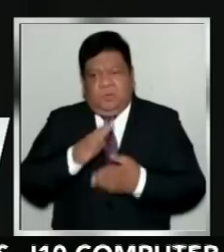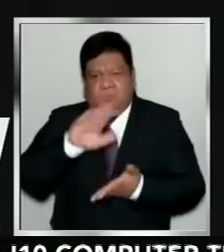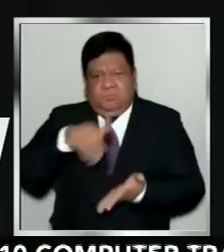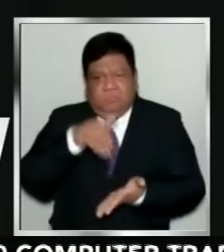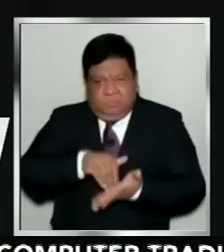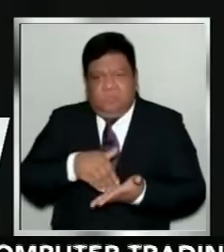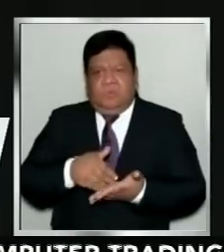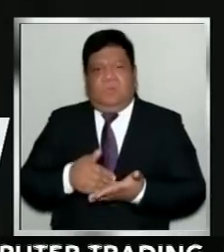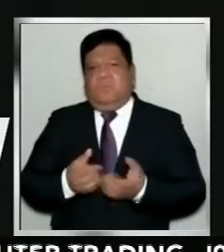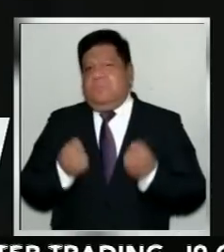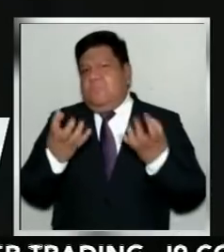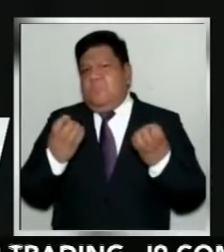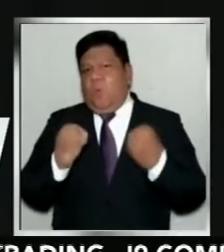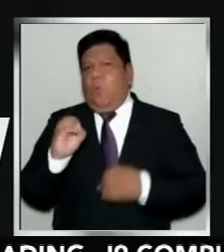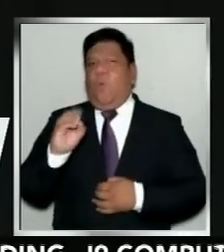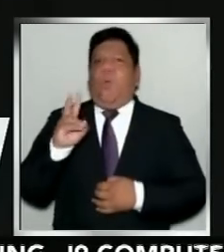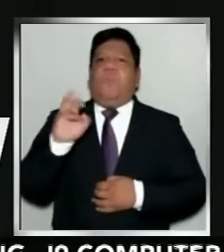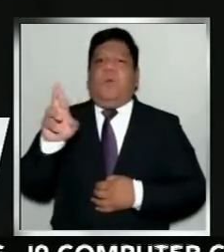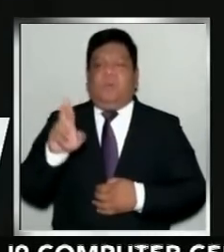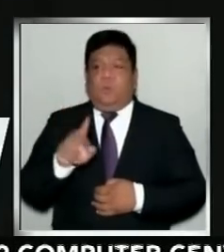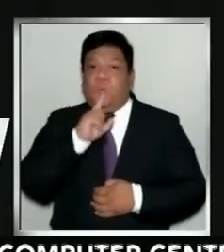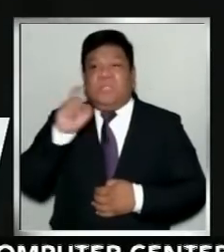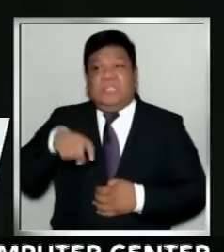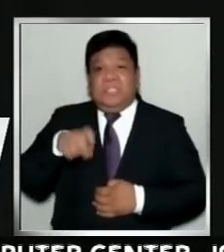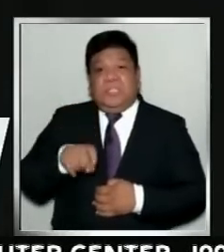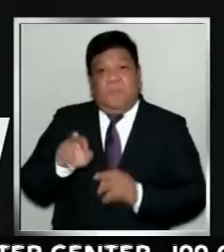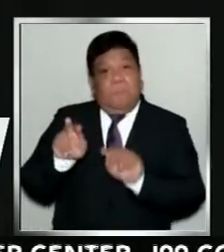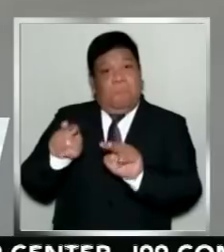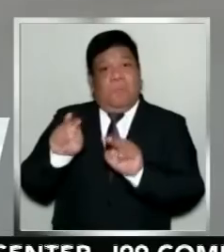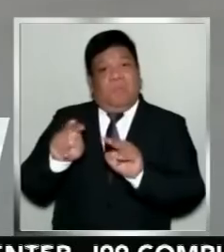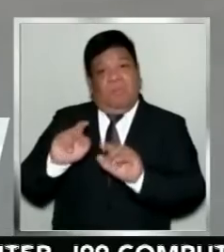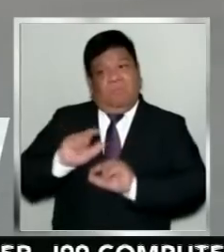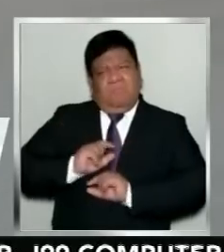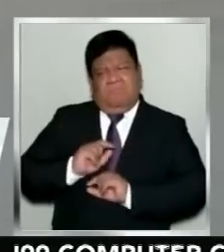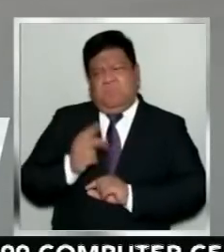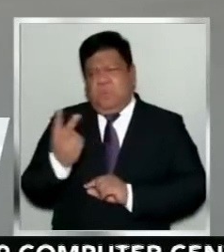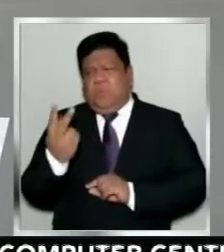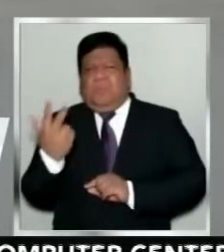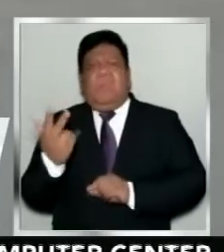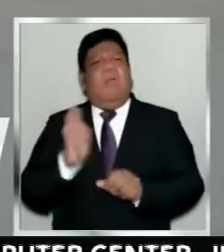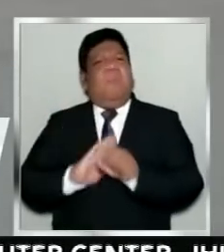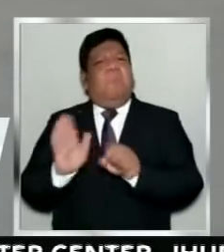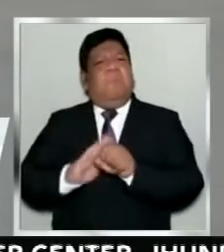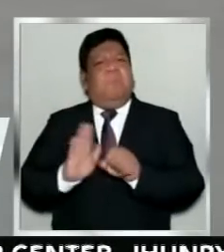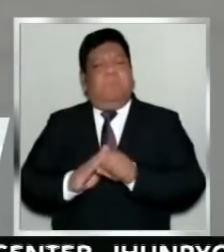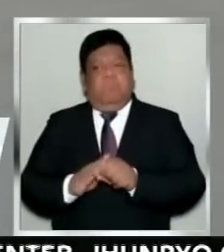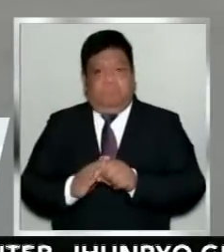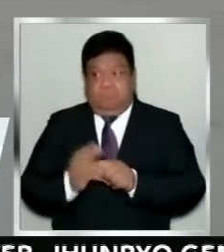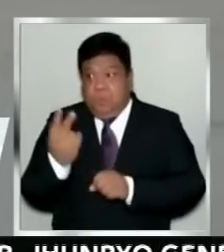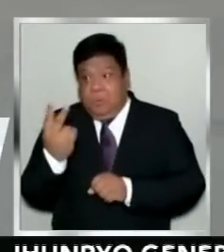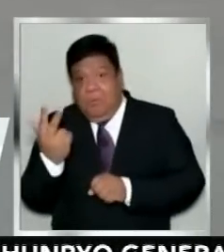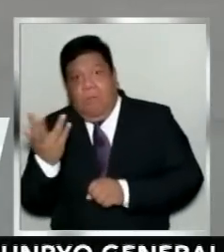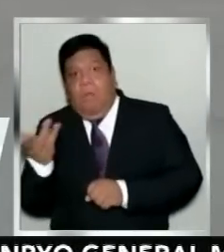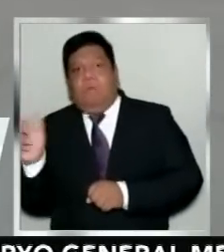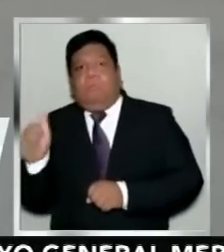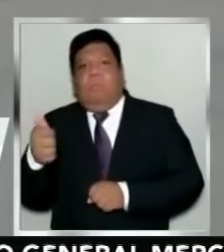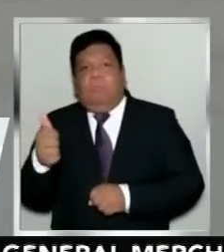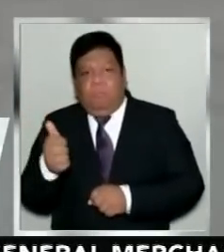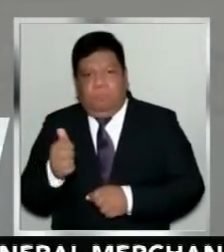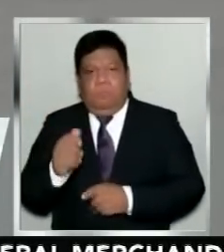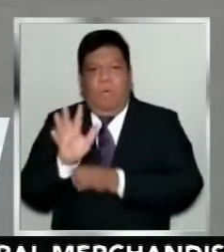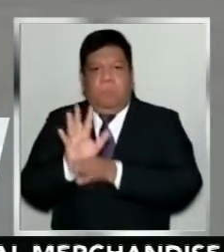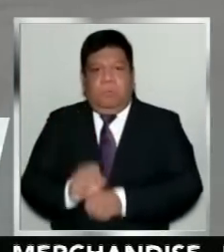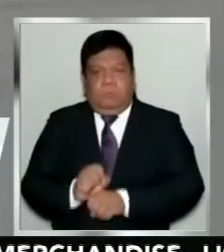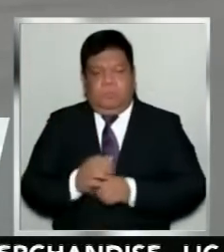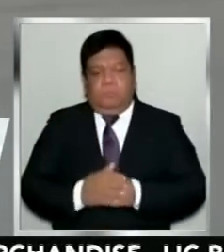post mga 2-3, nagiging 10. Ang mga gwardyang mapapatunayang may paglabag sa sampahan ng